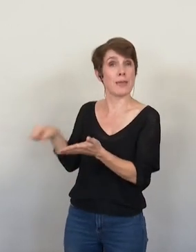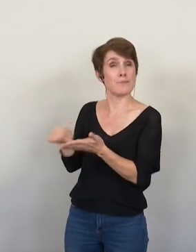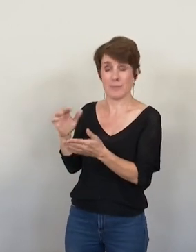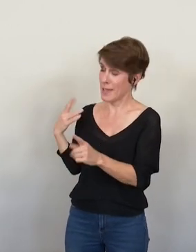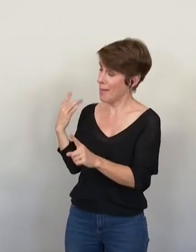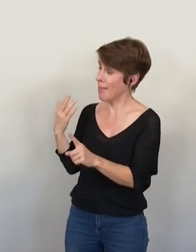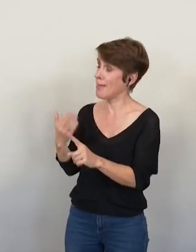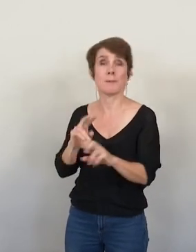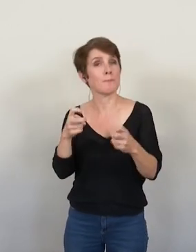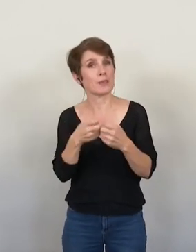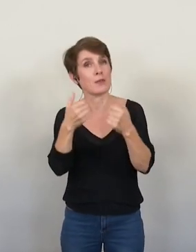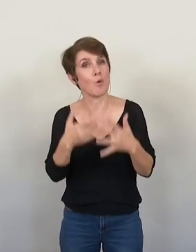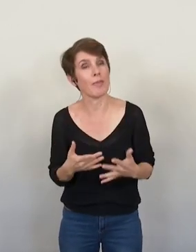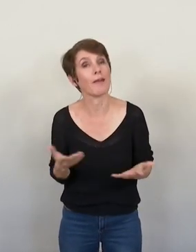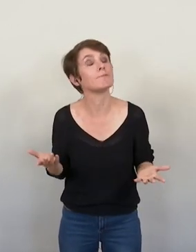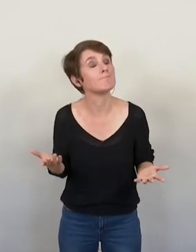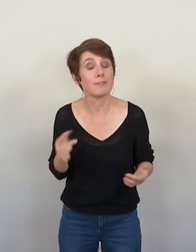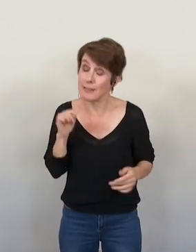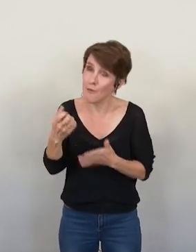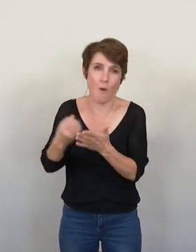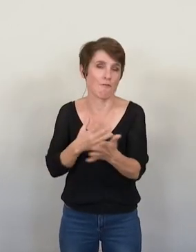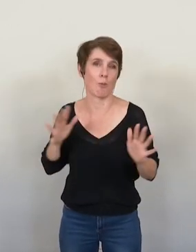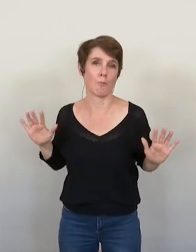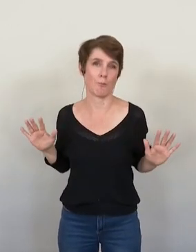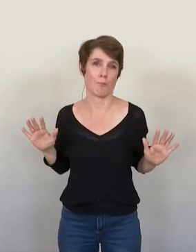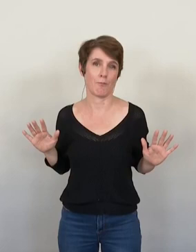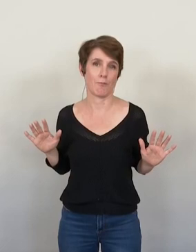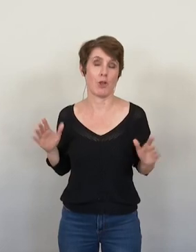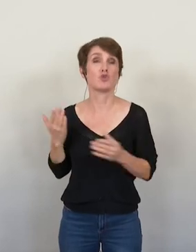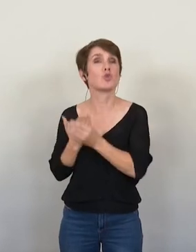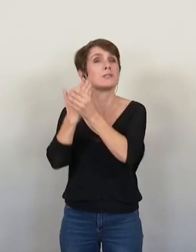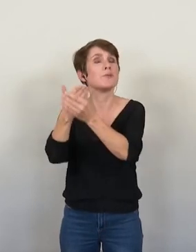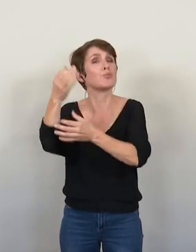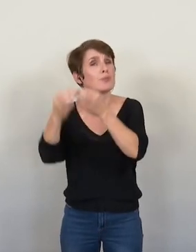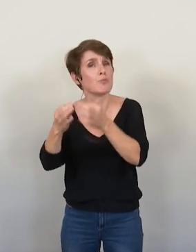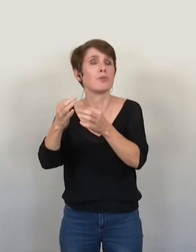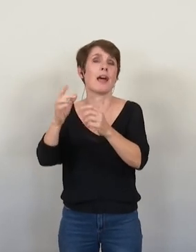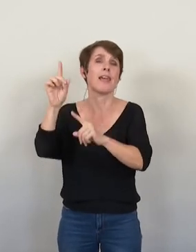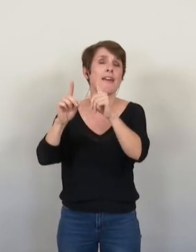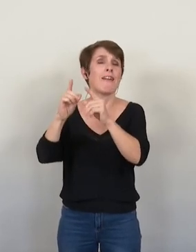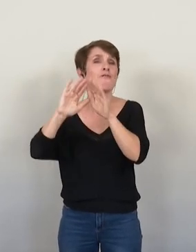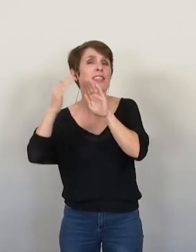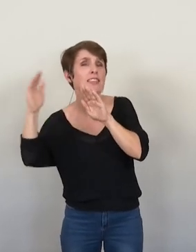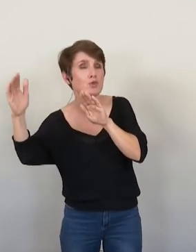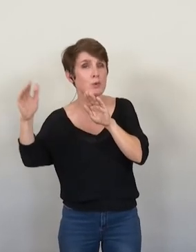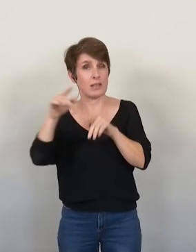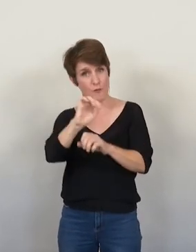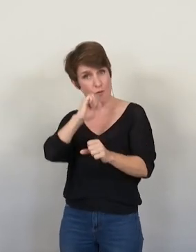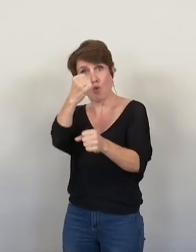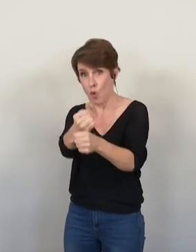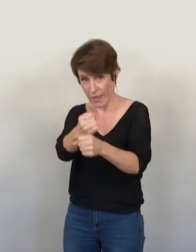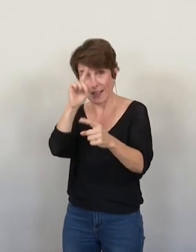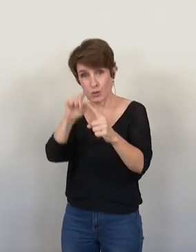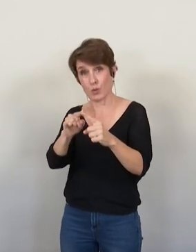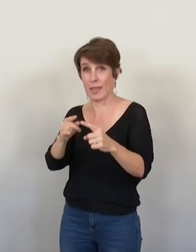des procédures dans cette affaire de la fête des tuiles et de votre condamnation pour favoritisme et nous